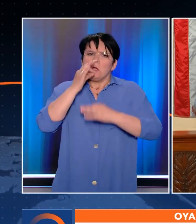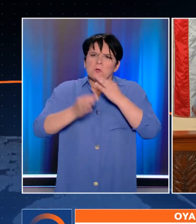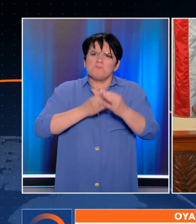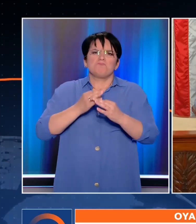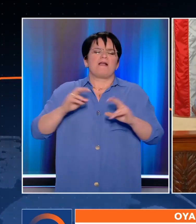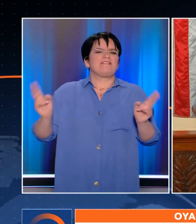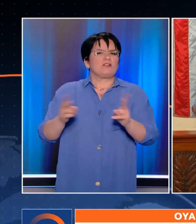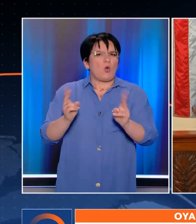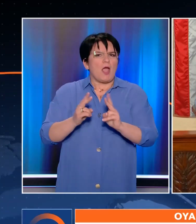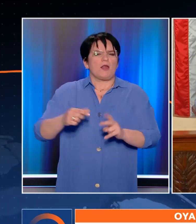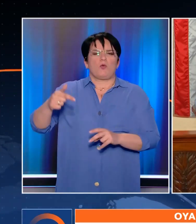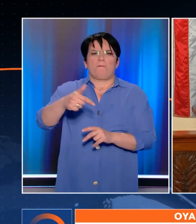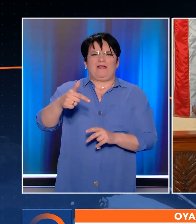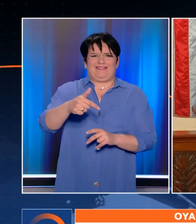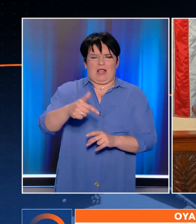αερίου και πετρελαίου.